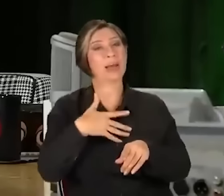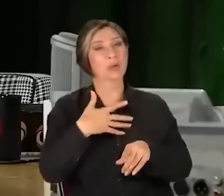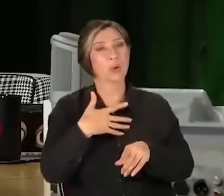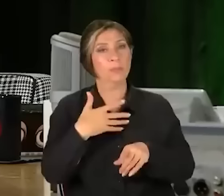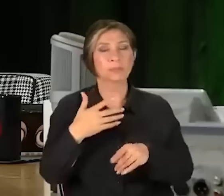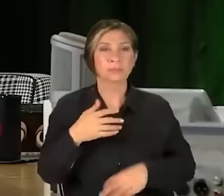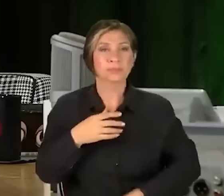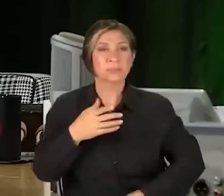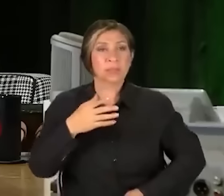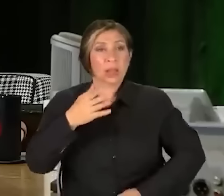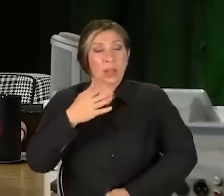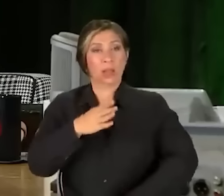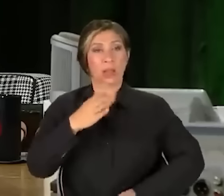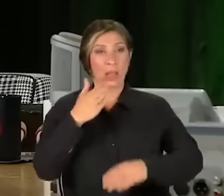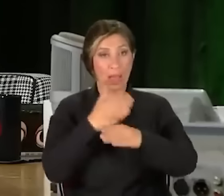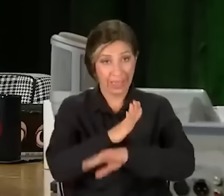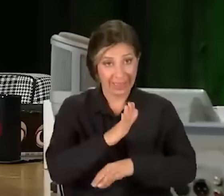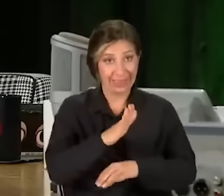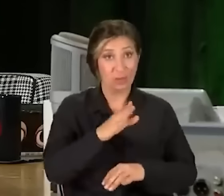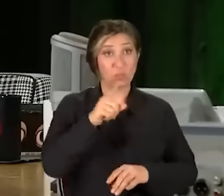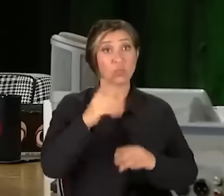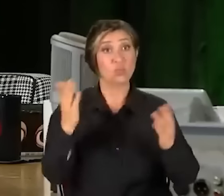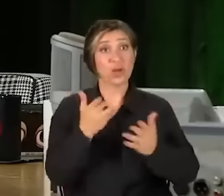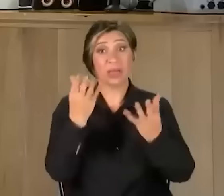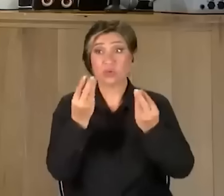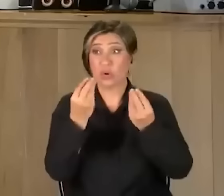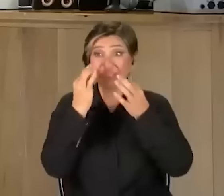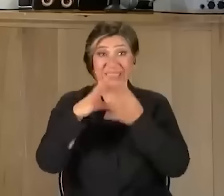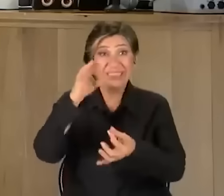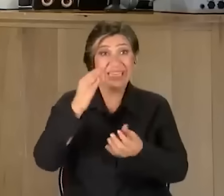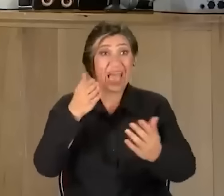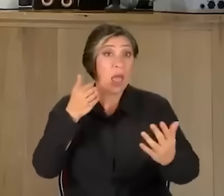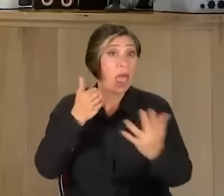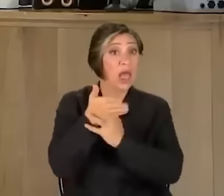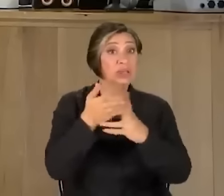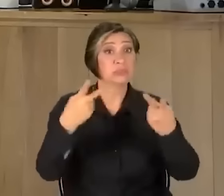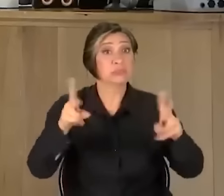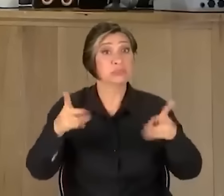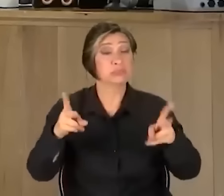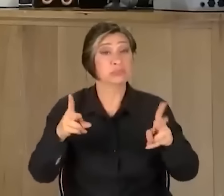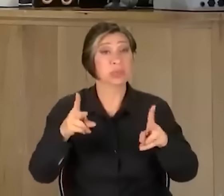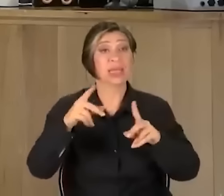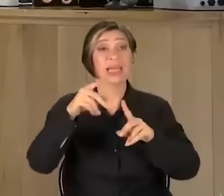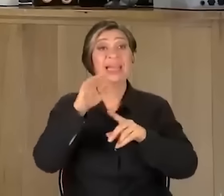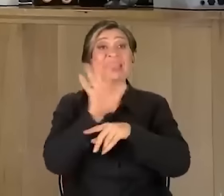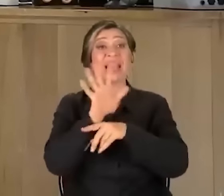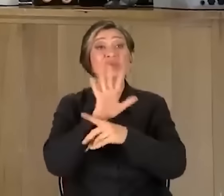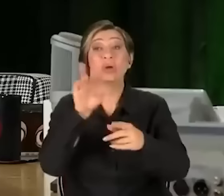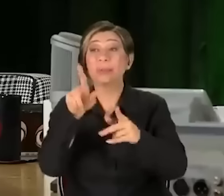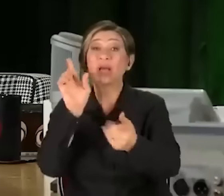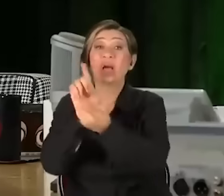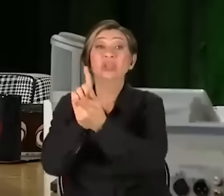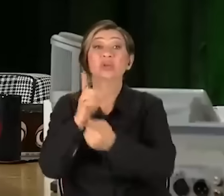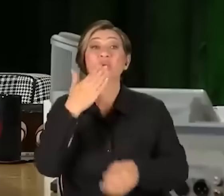ediyorum. Yani hakikaten bu kadar çok kişiye erişmenin televizyondaki gibi bir karşılığı asla